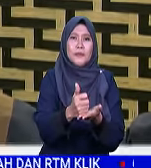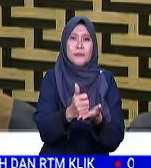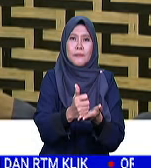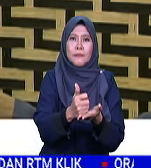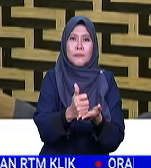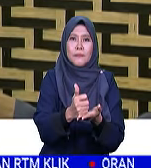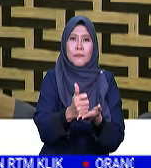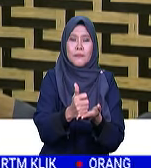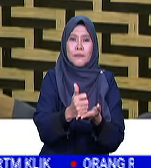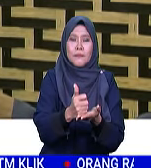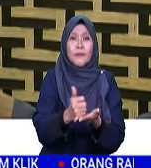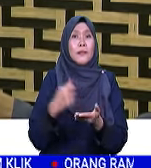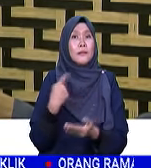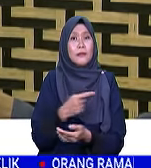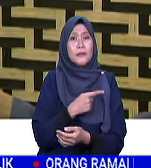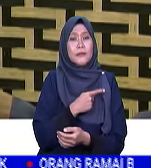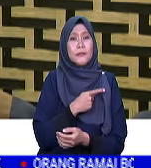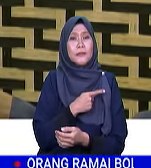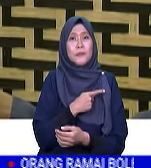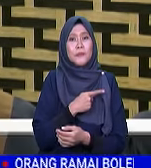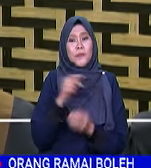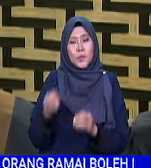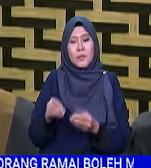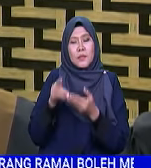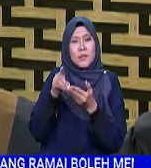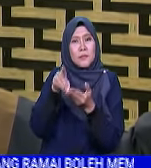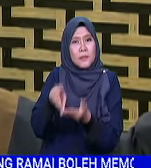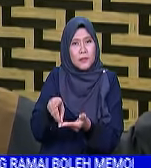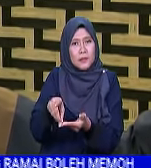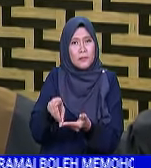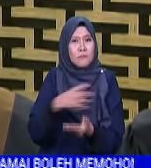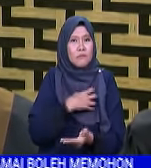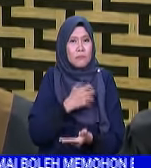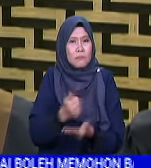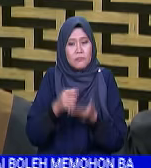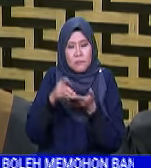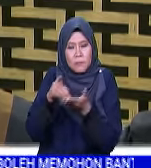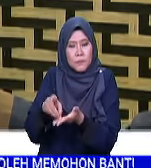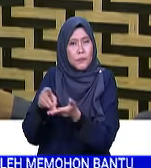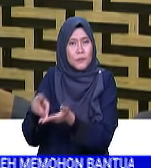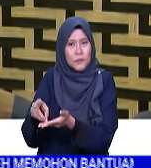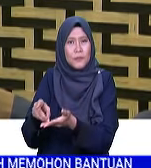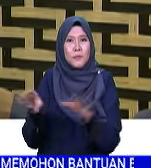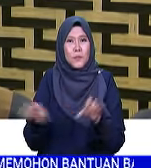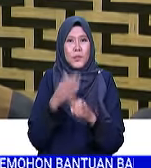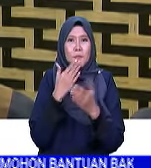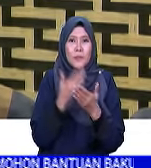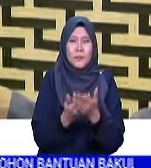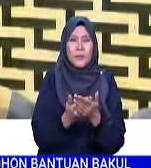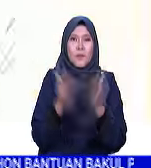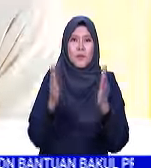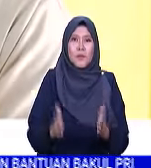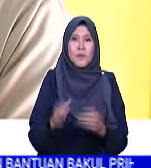Di samping itu juga kita dapat memberi sedekah, membuat kebaikan kepada pada orang